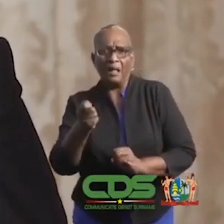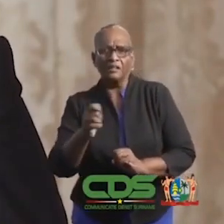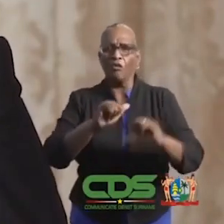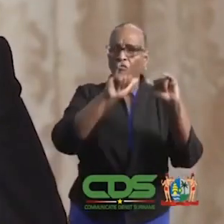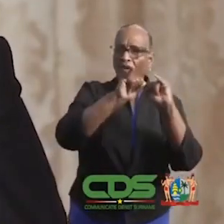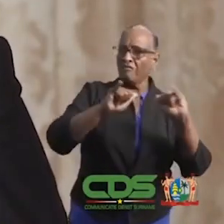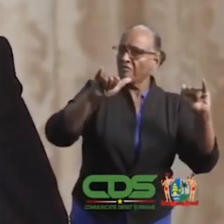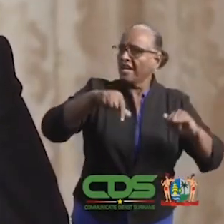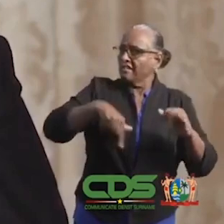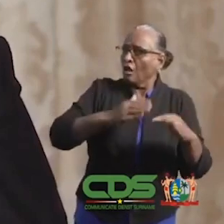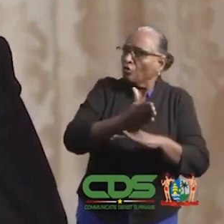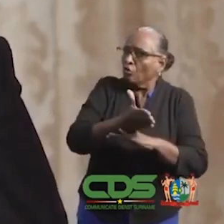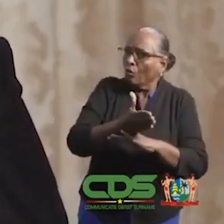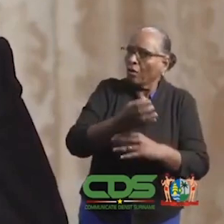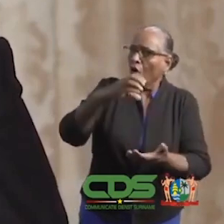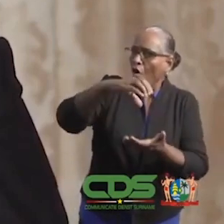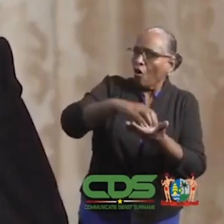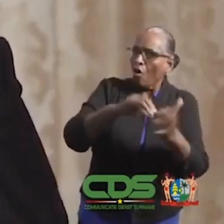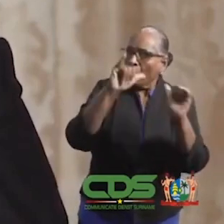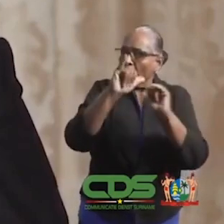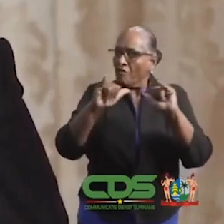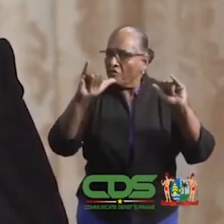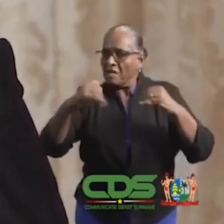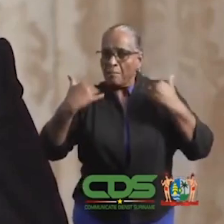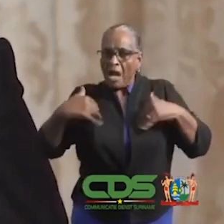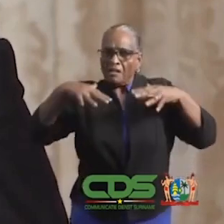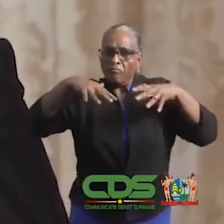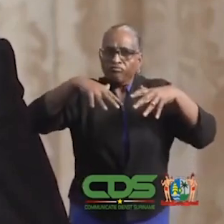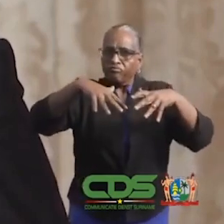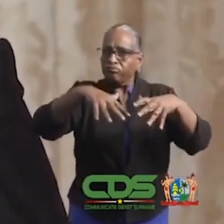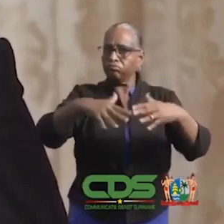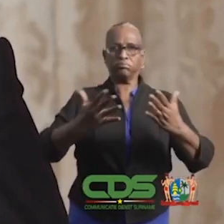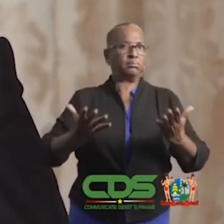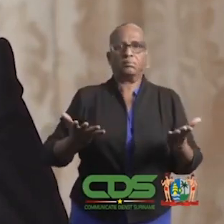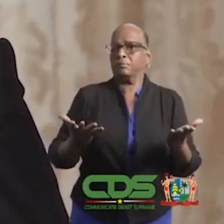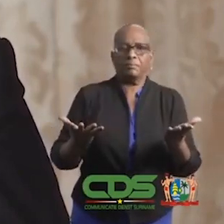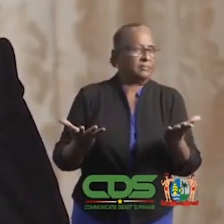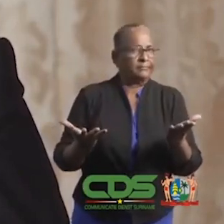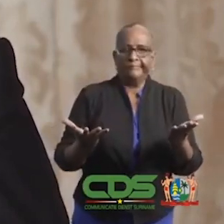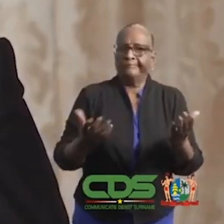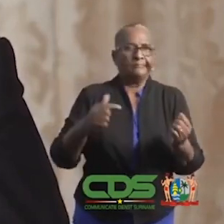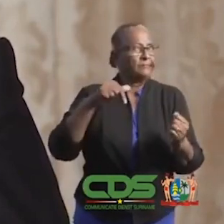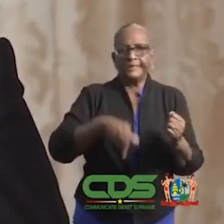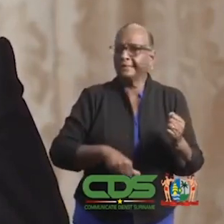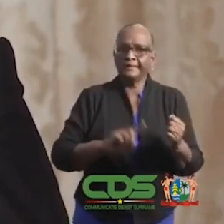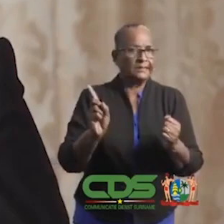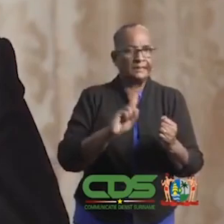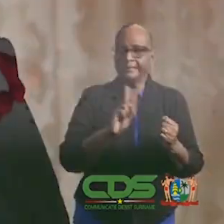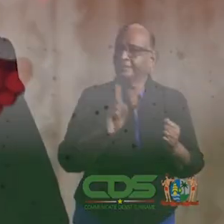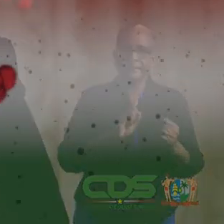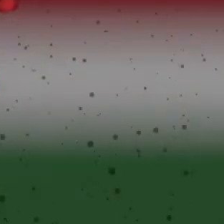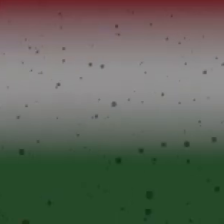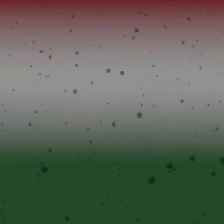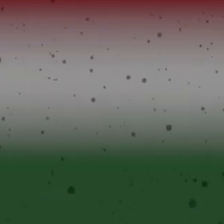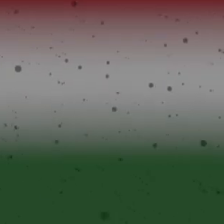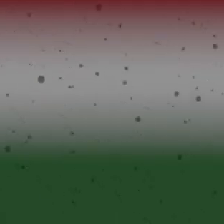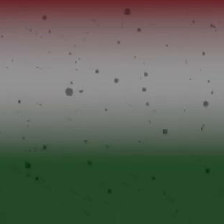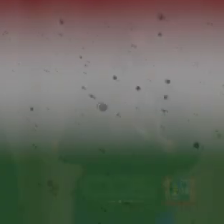feesten, maar ook clubs die open zijn en waar er massa's mensen op afkomen. Dit moeten wij nu met z'n allen